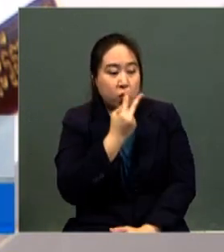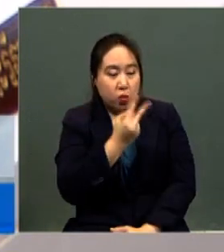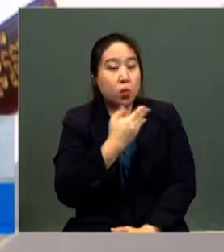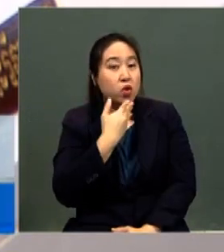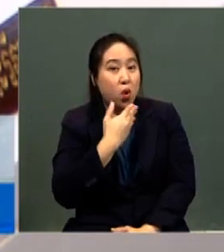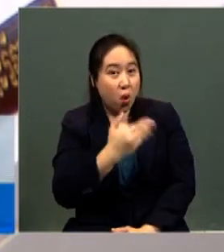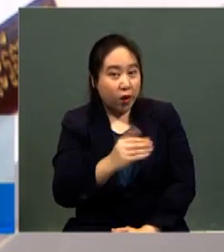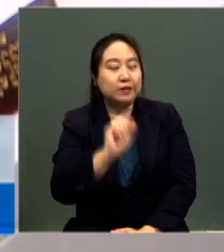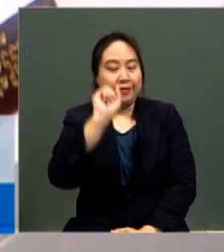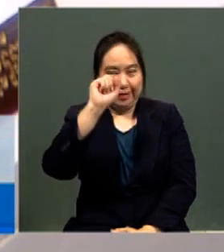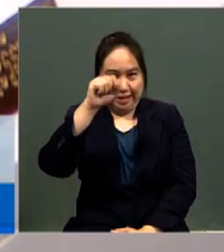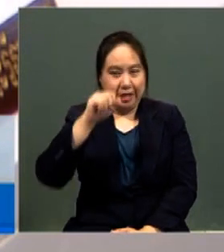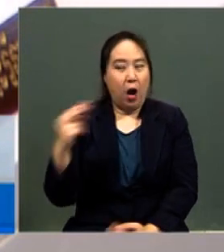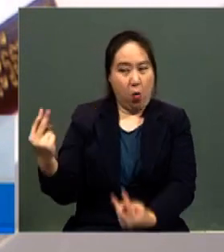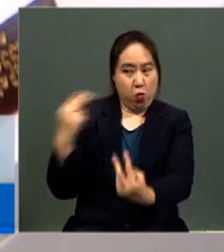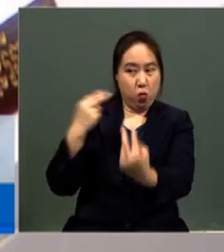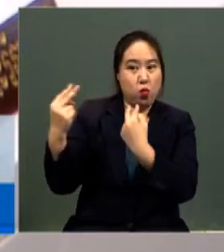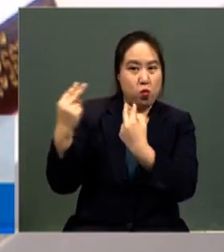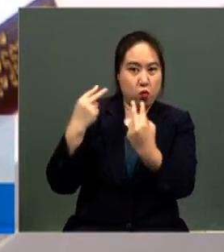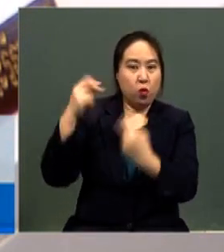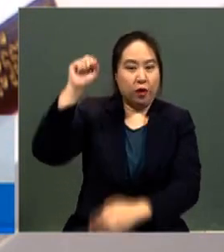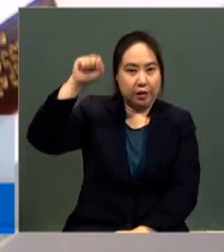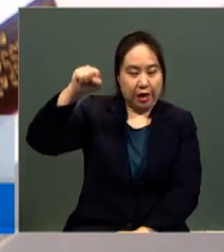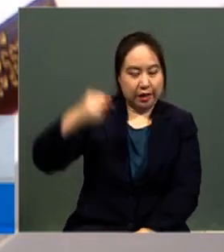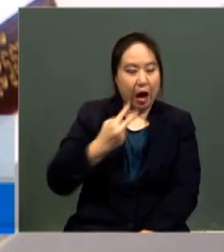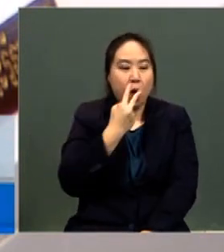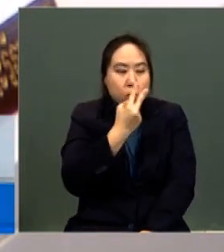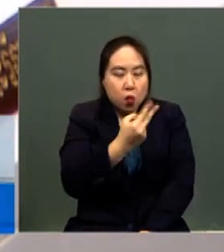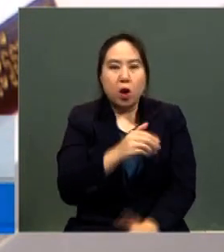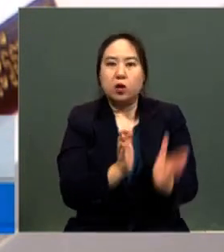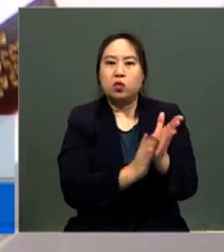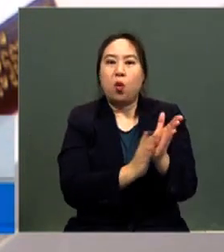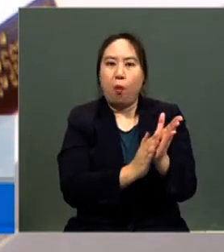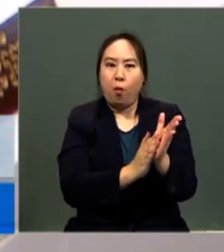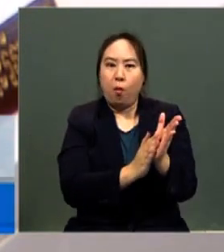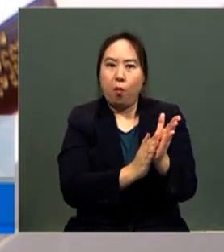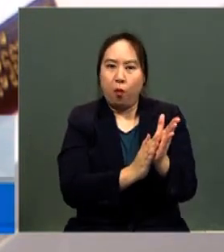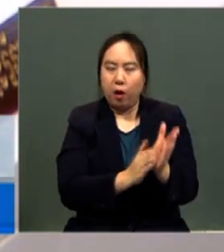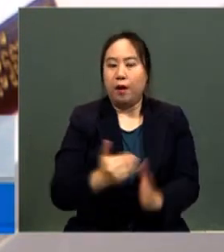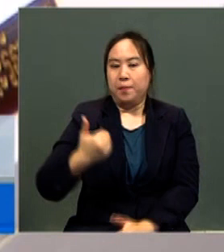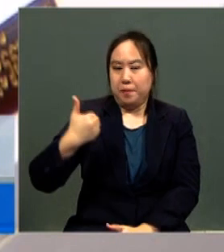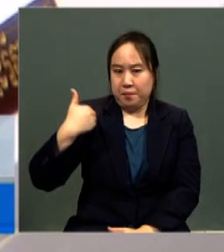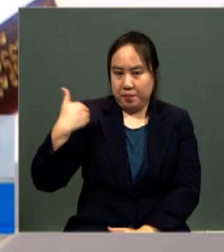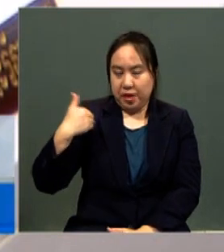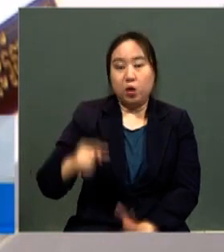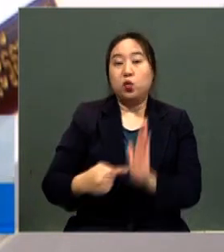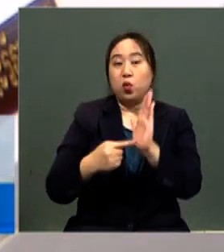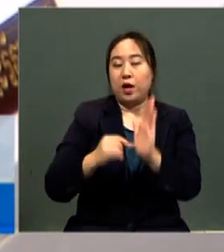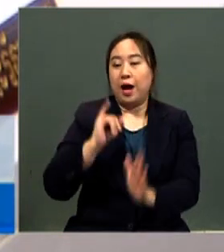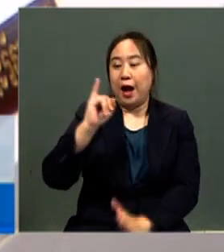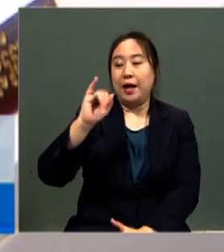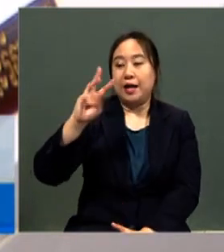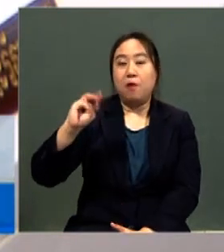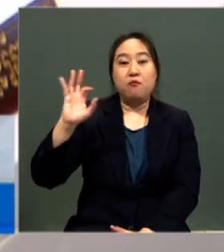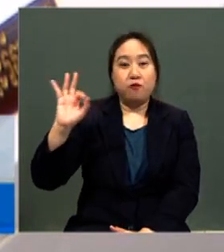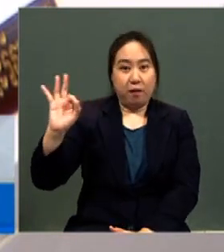ขาจับตามองเรานะครับเขาจับตามองเราด้วยความชื่นชมอย่างน้อยก็มีสถาบันชั้นนำอย่าง IMF ซึ่งประกาศผ